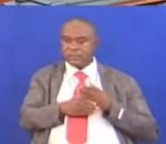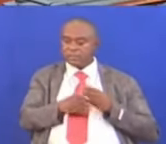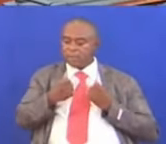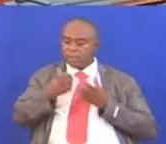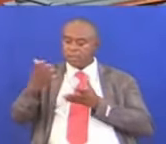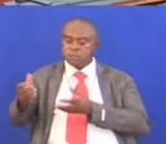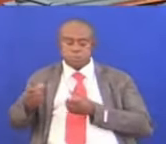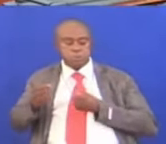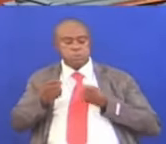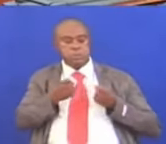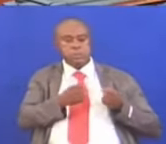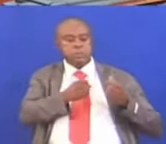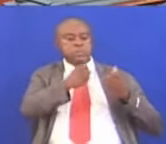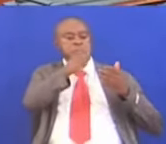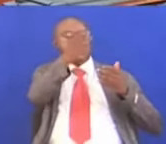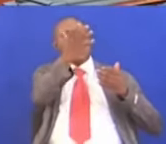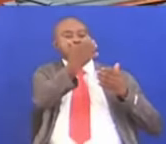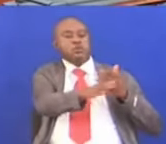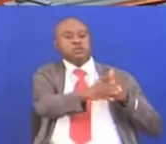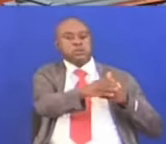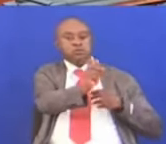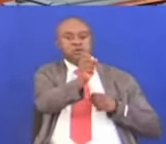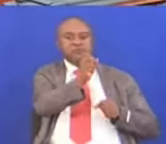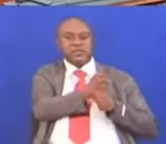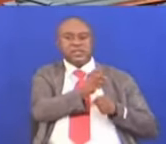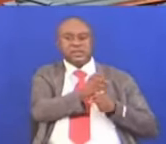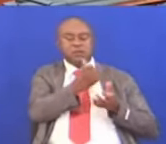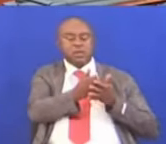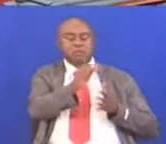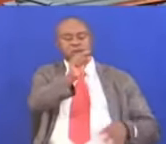inu inaa kuza kishi kwa bei ambo